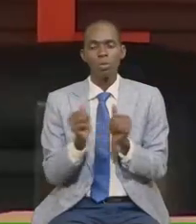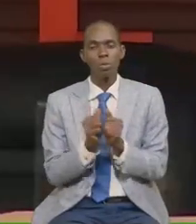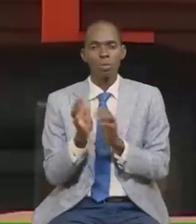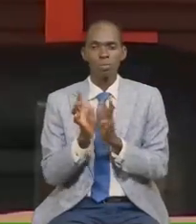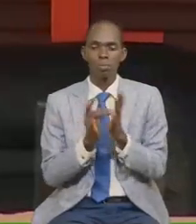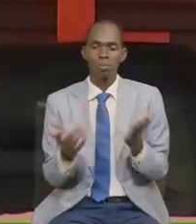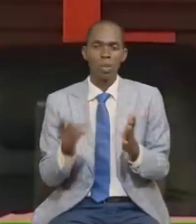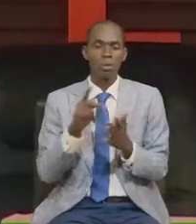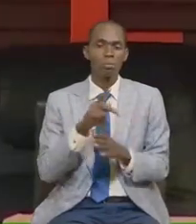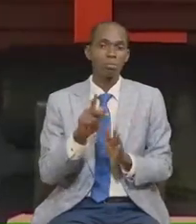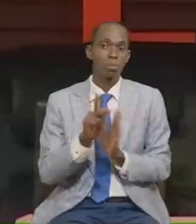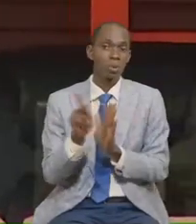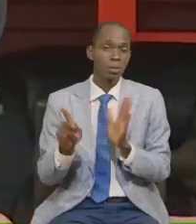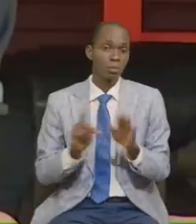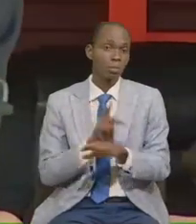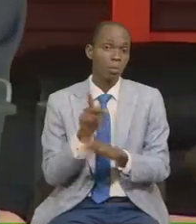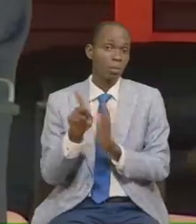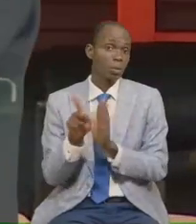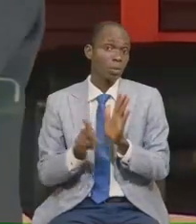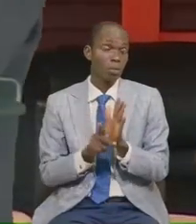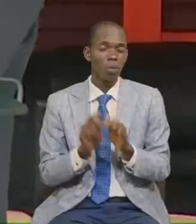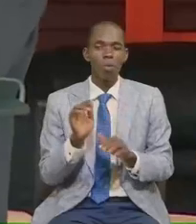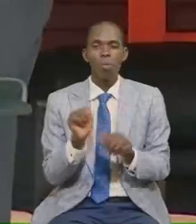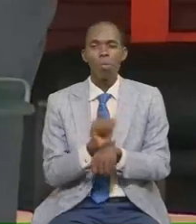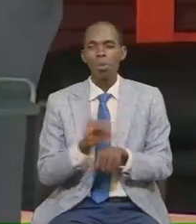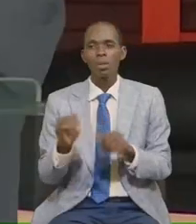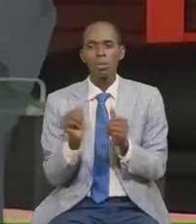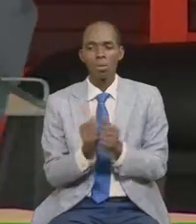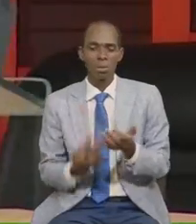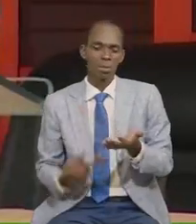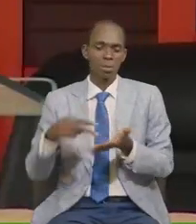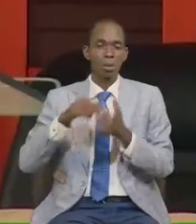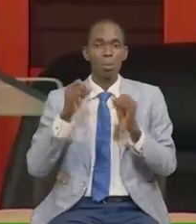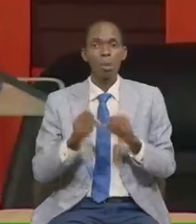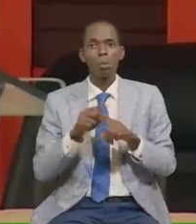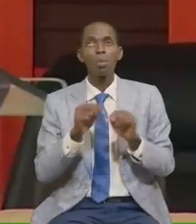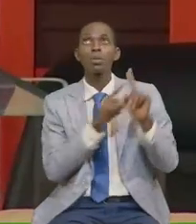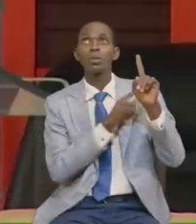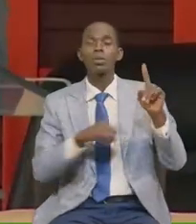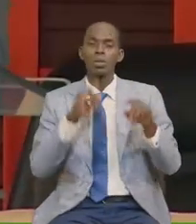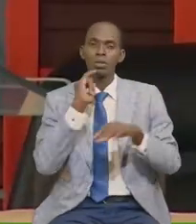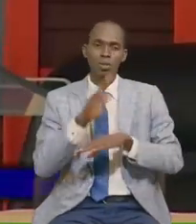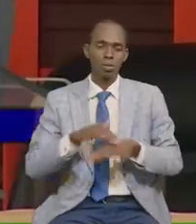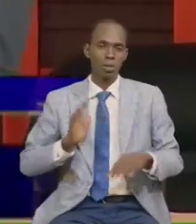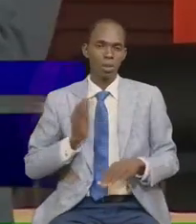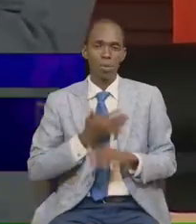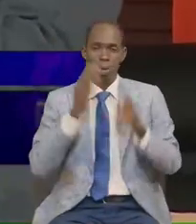bibliques, travaillant avec la puissance de résurrection. Mais le Seigneur nous appelle, attire notre attention aujourd'hui. Et il